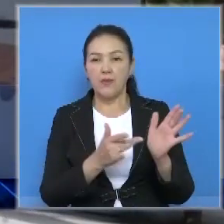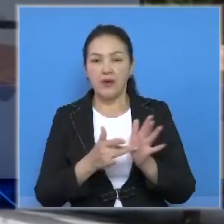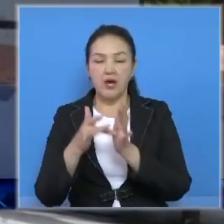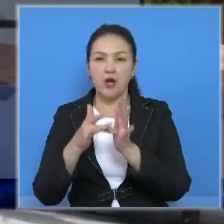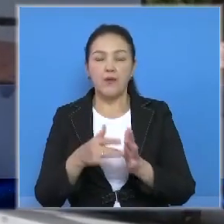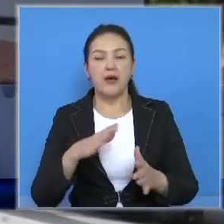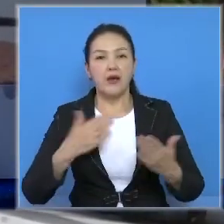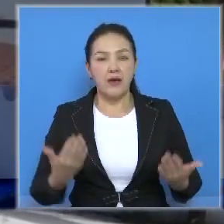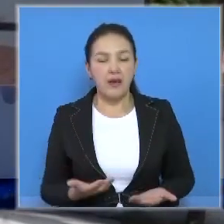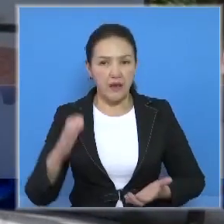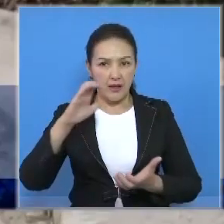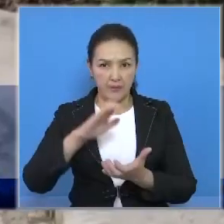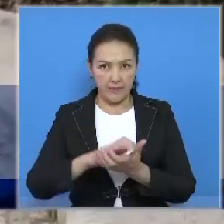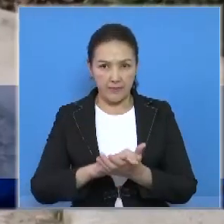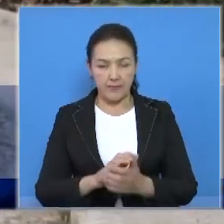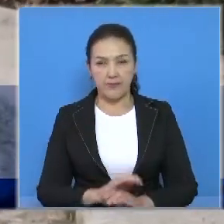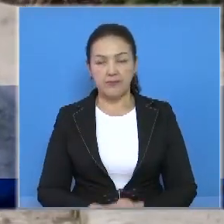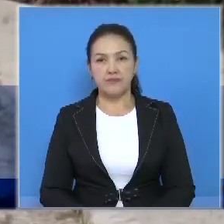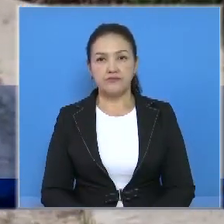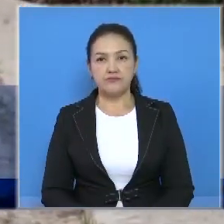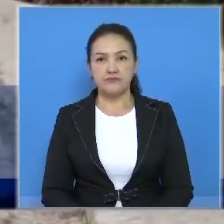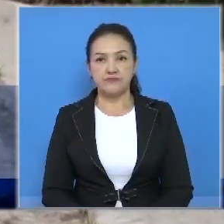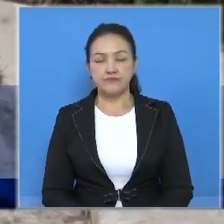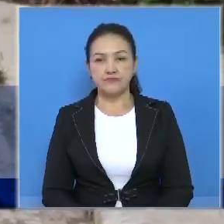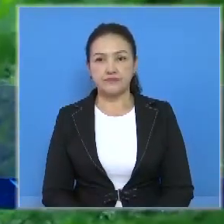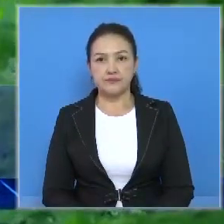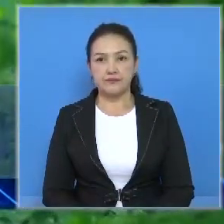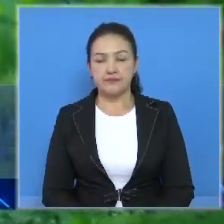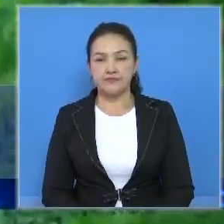тыныс-тіршілігімен танысу, насихаттау. Айбану Байнақ, Жанаділ Сағиев, Ақтөбе телеарнасы.